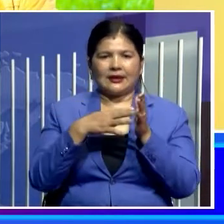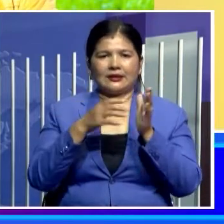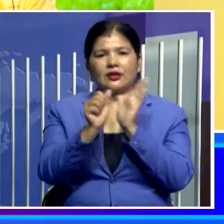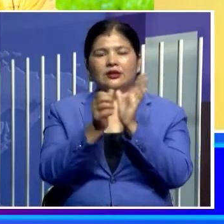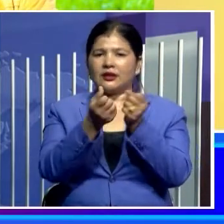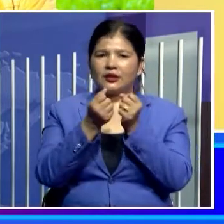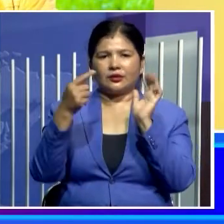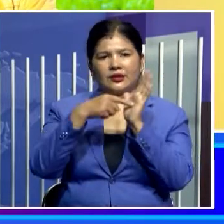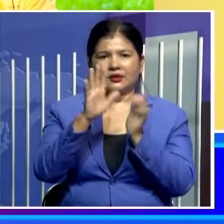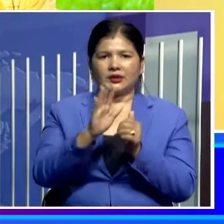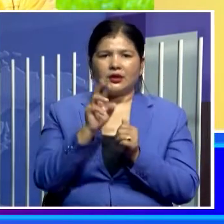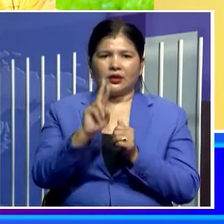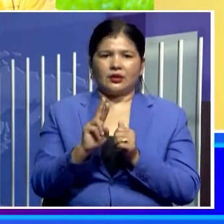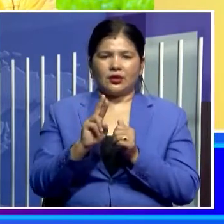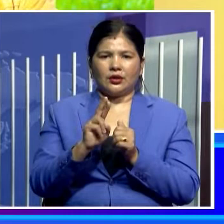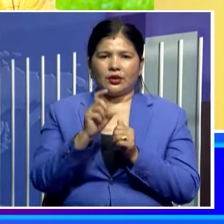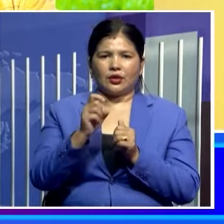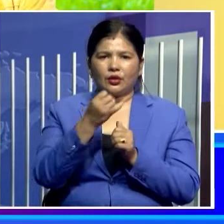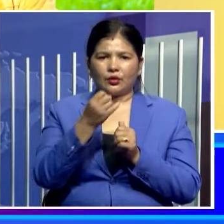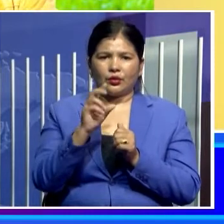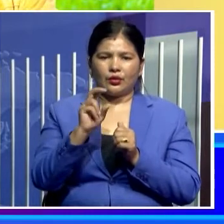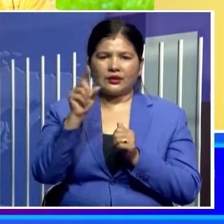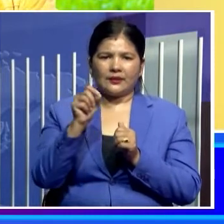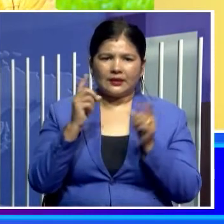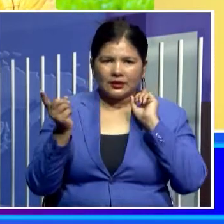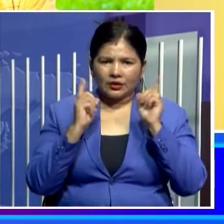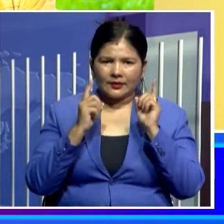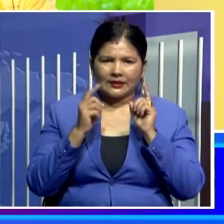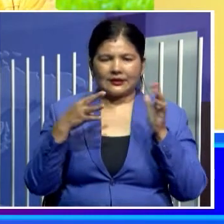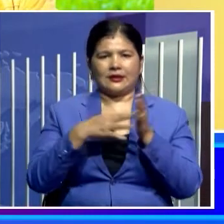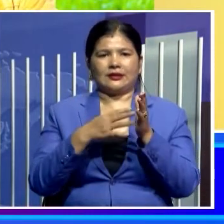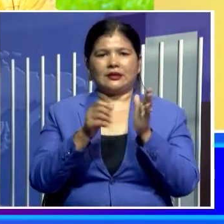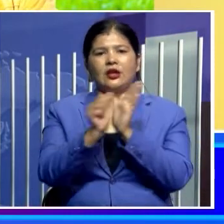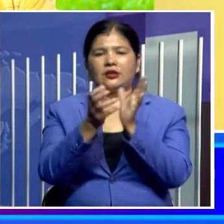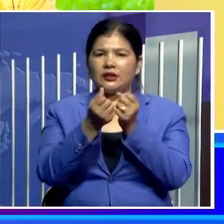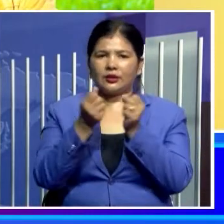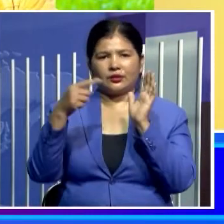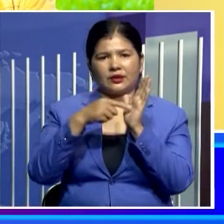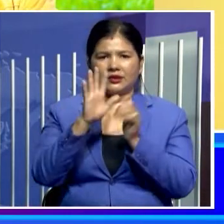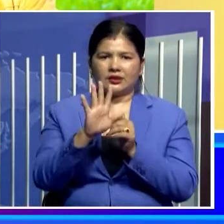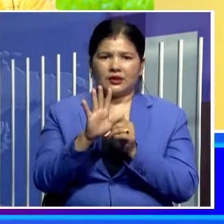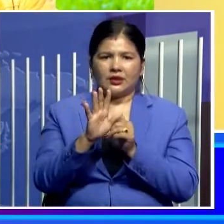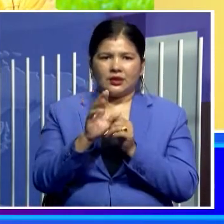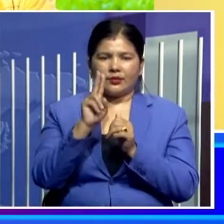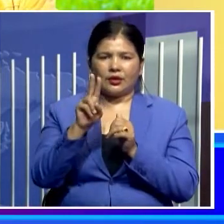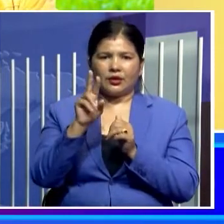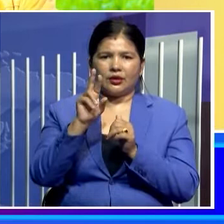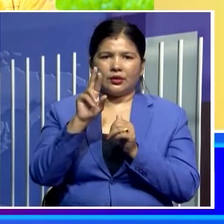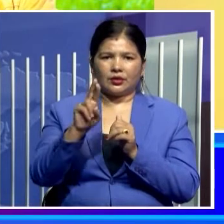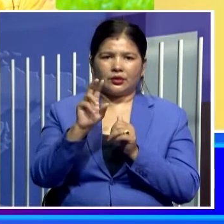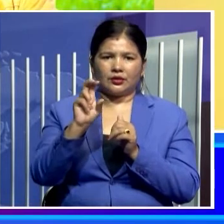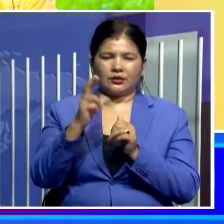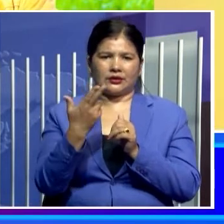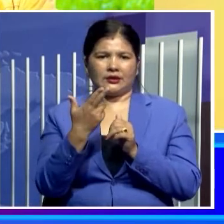अग्रता लिइरहेको देखिन्छ र गोदावरी नगरपालिकामा पनि काङ्ग्रेसले अग्रता लिइरहेको देखिन्छ। यसै गरी भजनी नगरपालिकामा